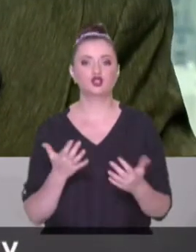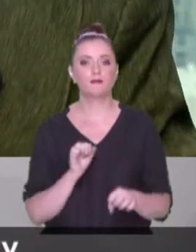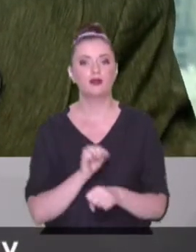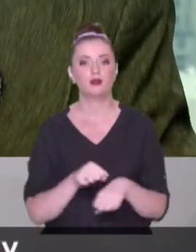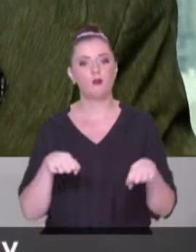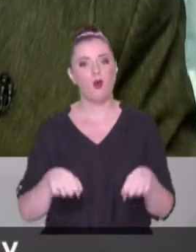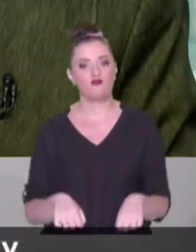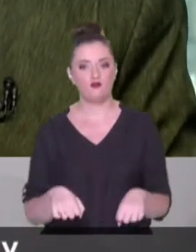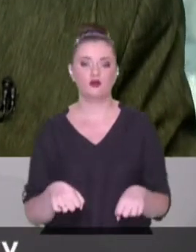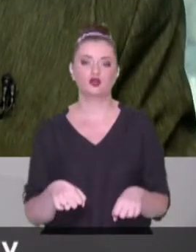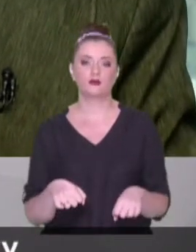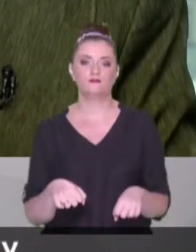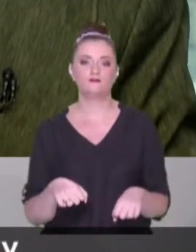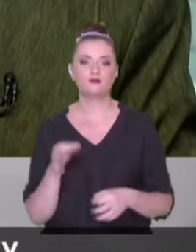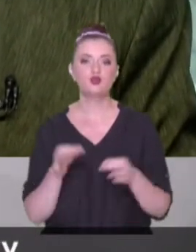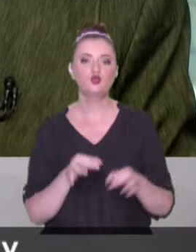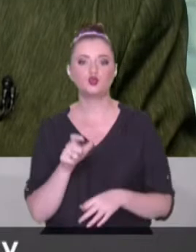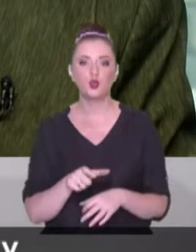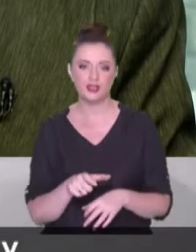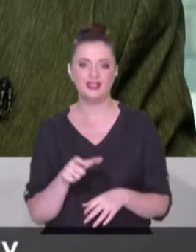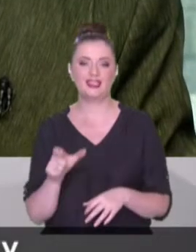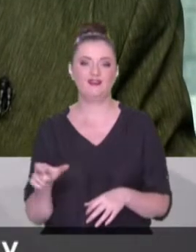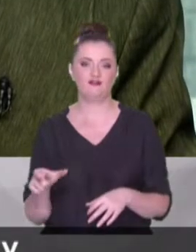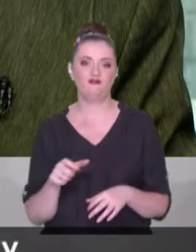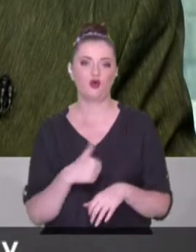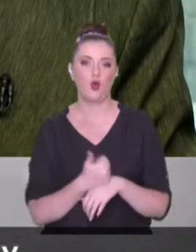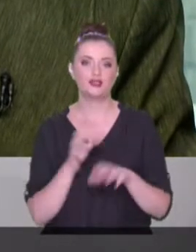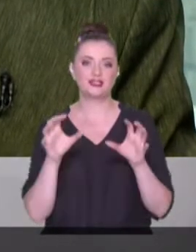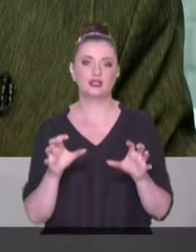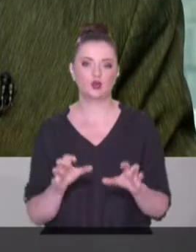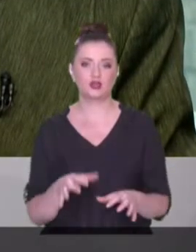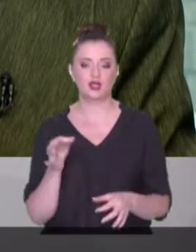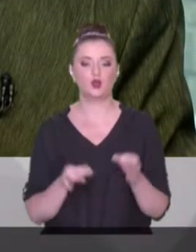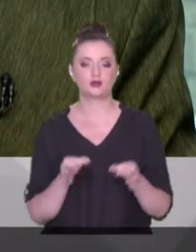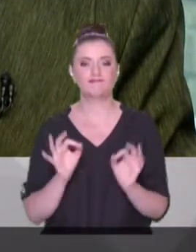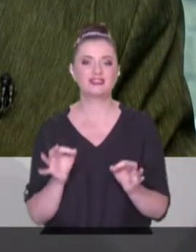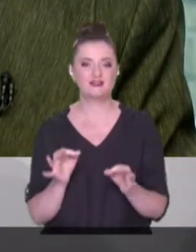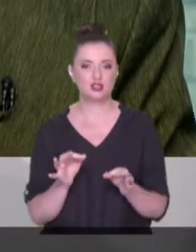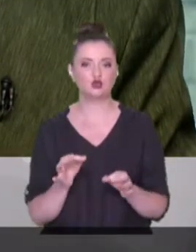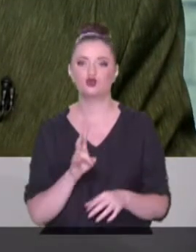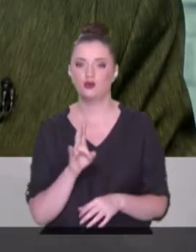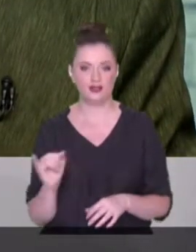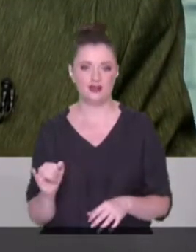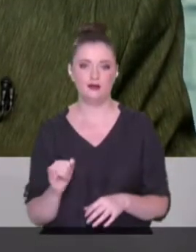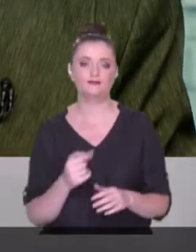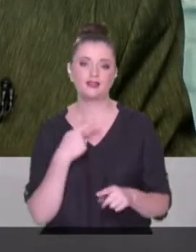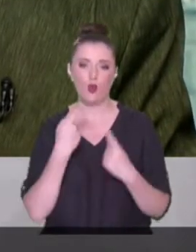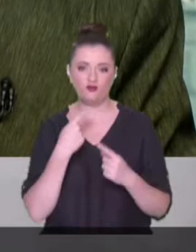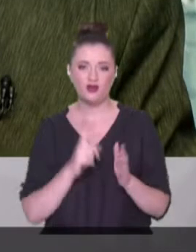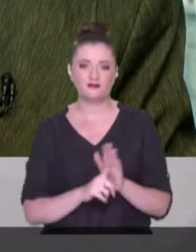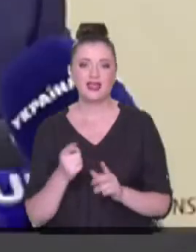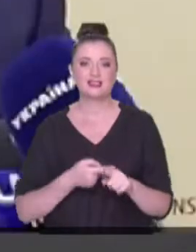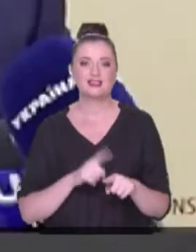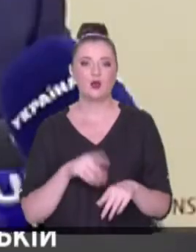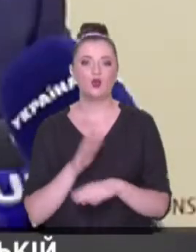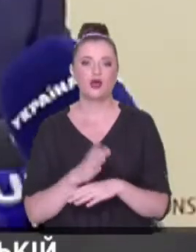припинення повноважень суддів Конституційного суду? Звісно, що ні. І про це говорили з самого початку, про те, що цей указ є